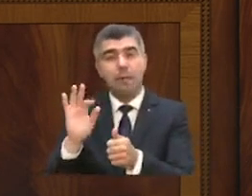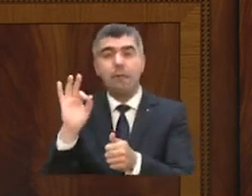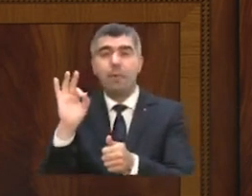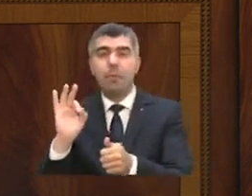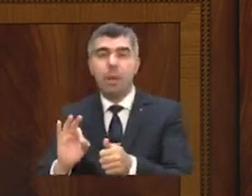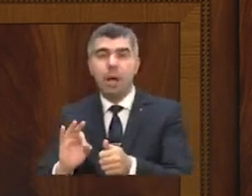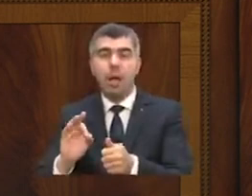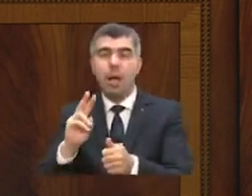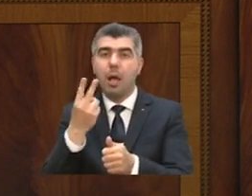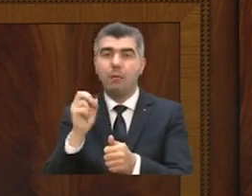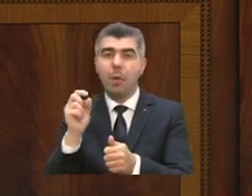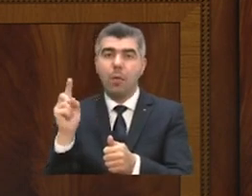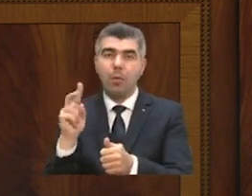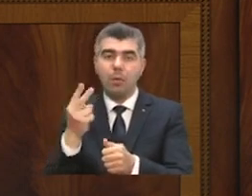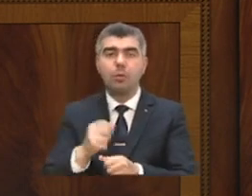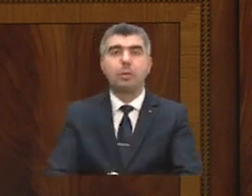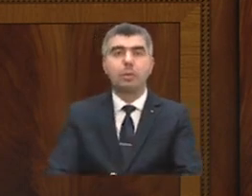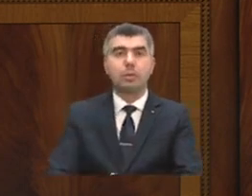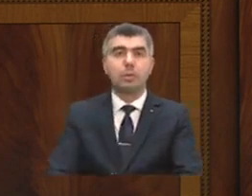سنة